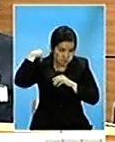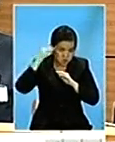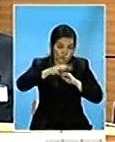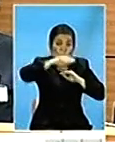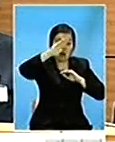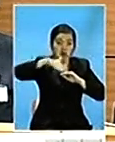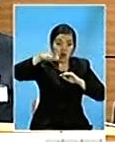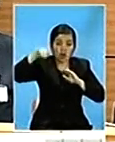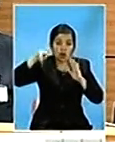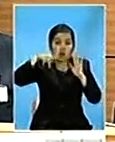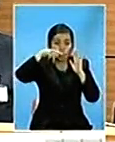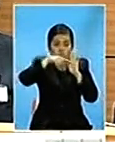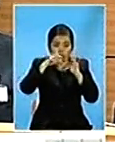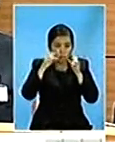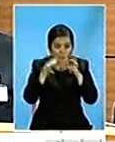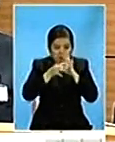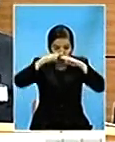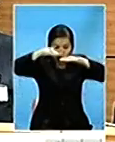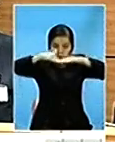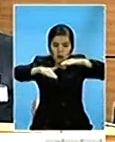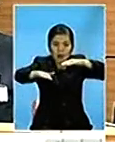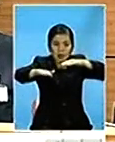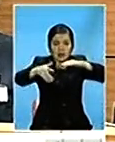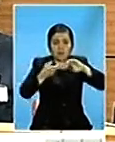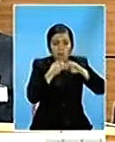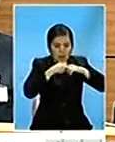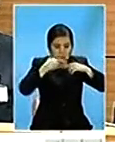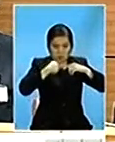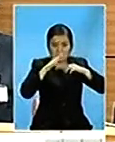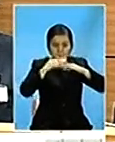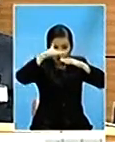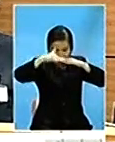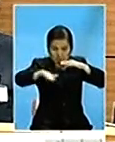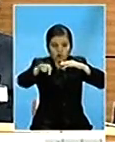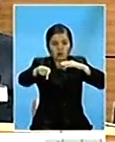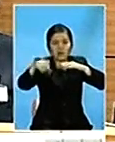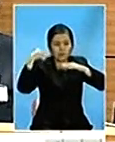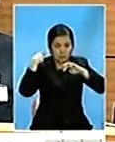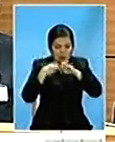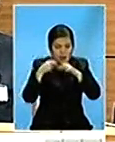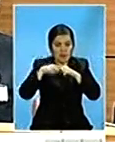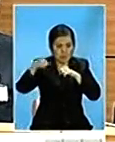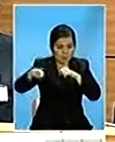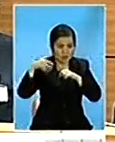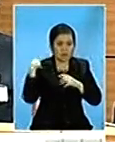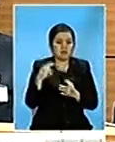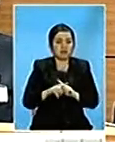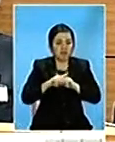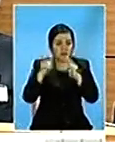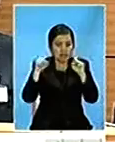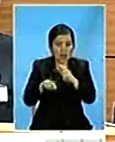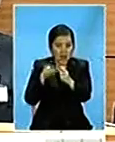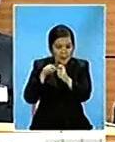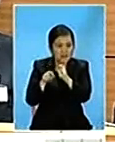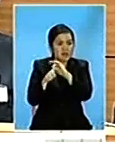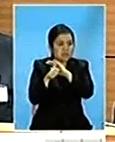ได้เกี่ยวกับช่วงล่างช่วงข้างบนนี่ผมไม่ได้ติดใจเพราะว่ายังไงก็มีประโยชน์อยู่แล้วเขาอยู่ทางต้นน้ำแต่ตั้งแต่อำเภอเต่